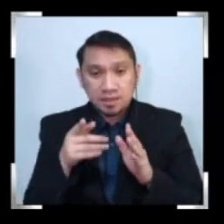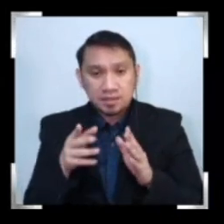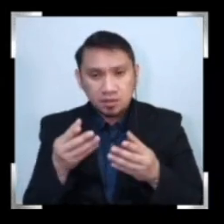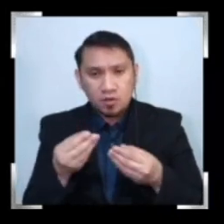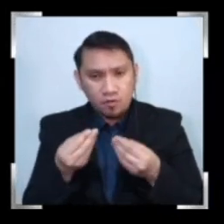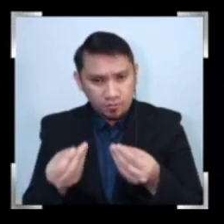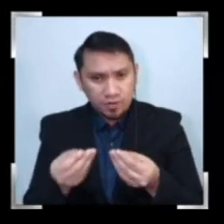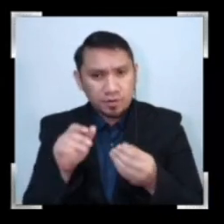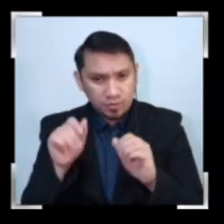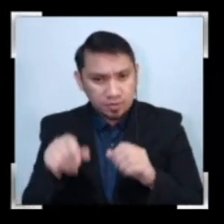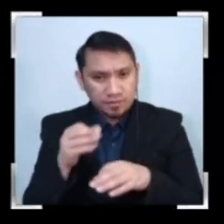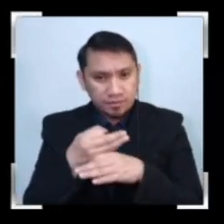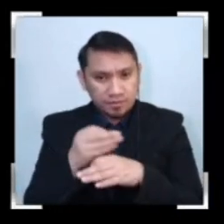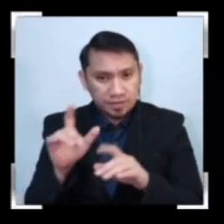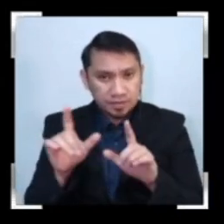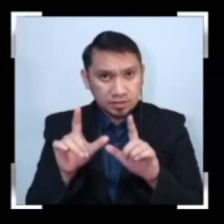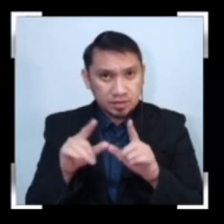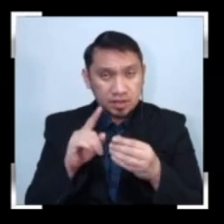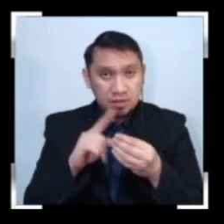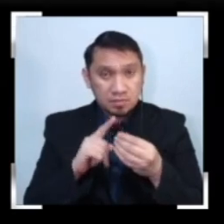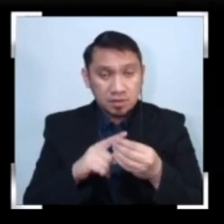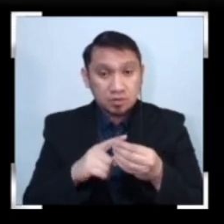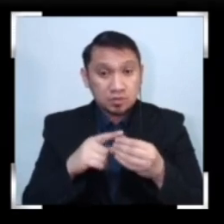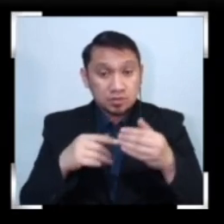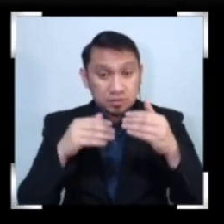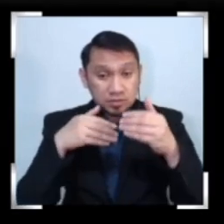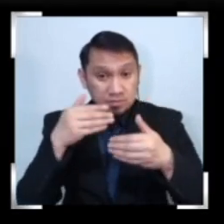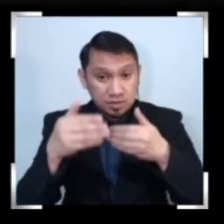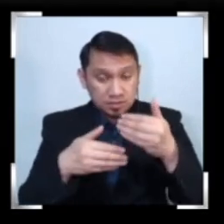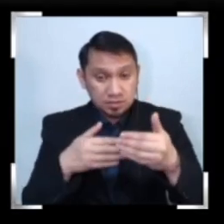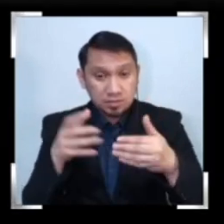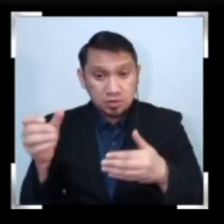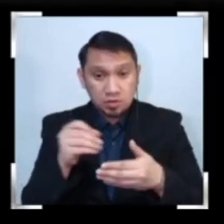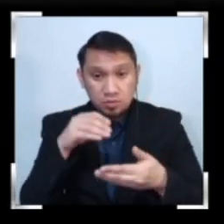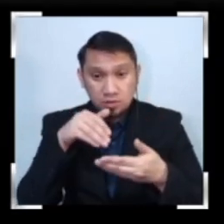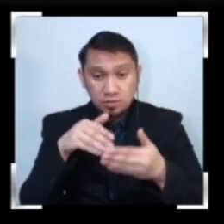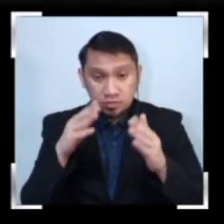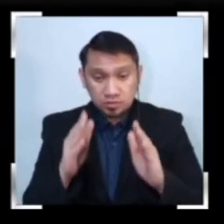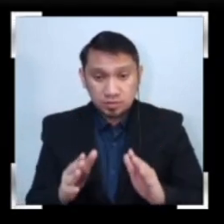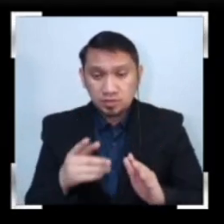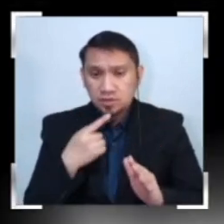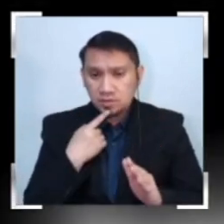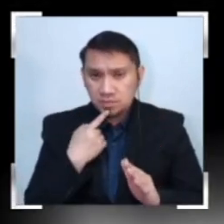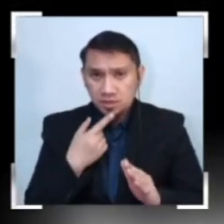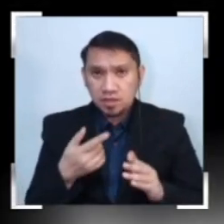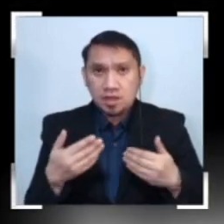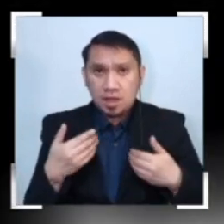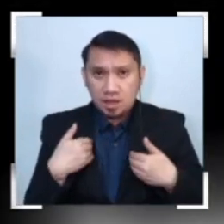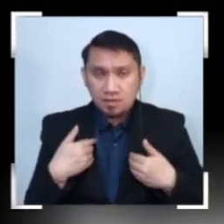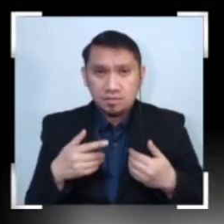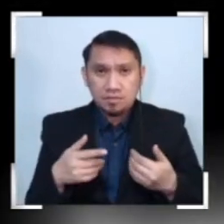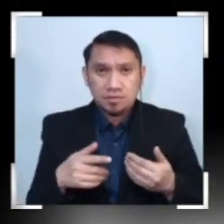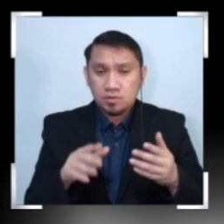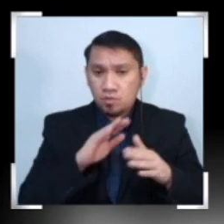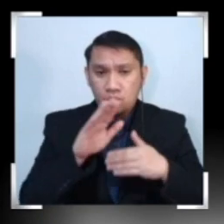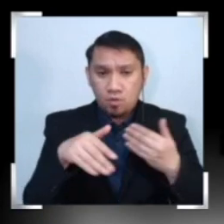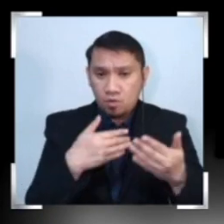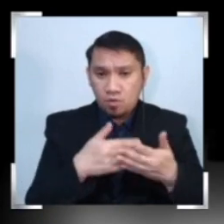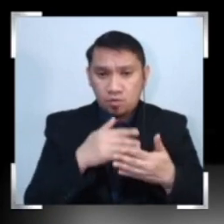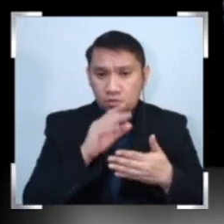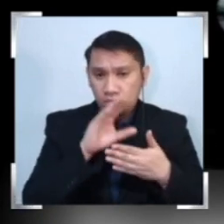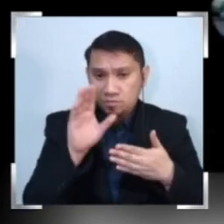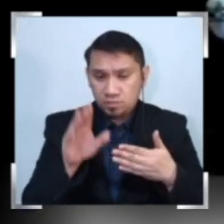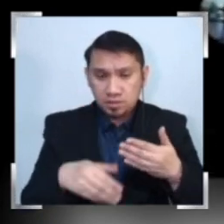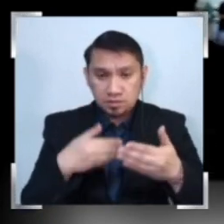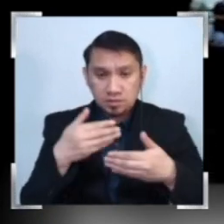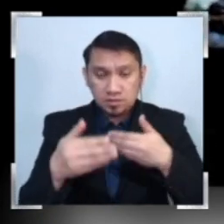niya mag-post tungkol sa proseso ng pagkuha ng student permit. Package deal daw ang alok ng online fixer. Lahat mapoproseso raw sa loob ng isang